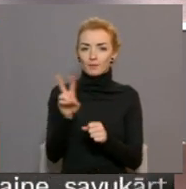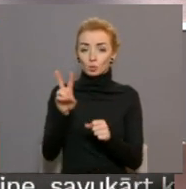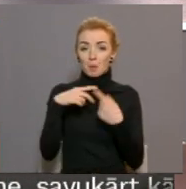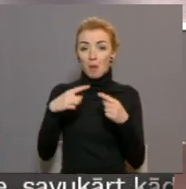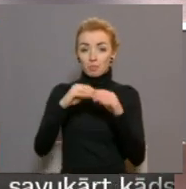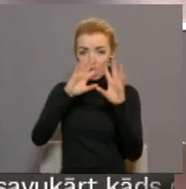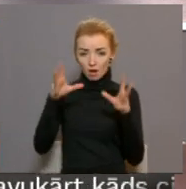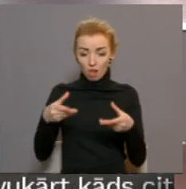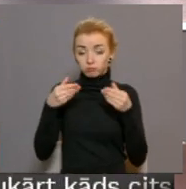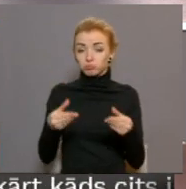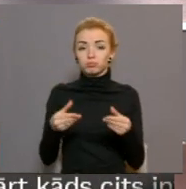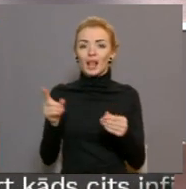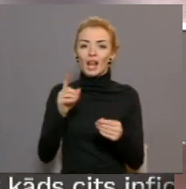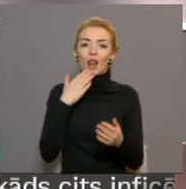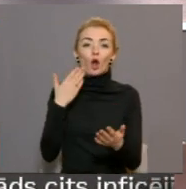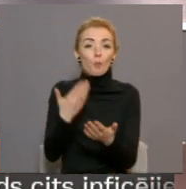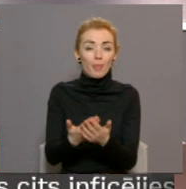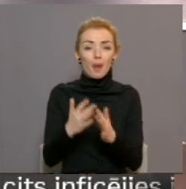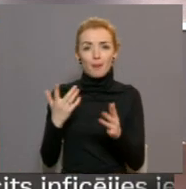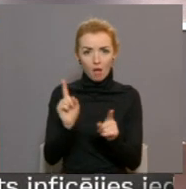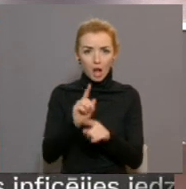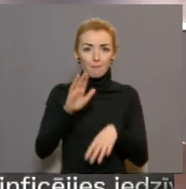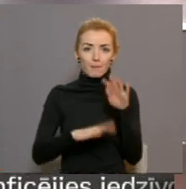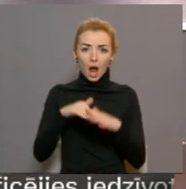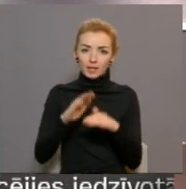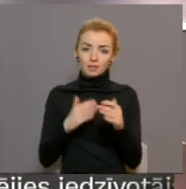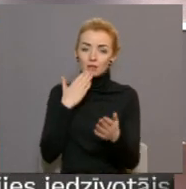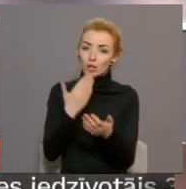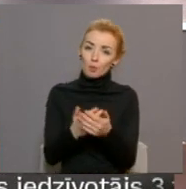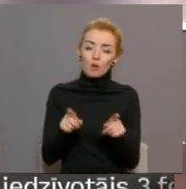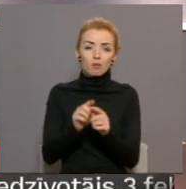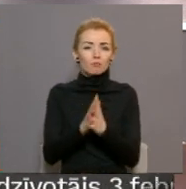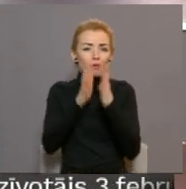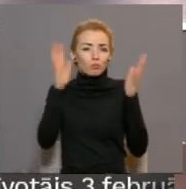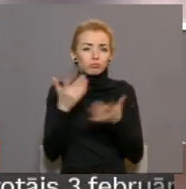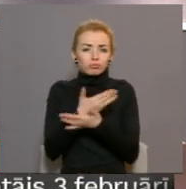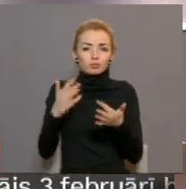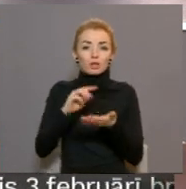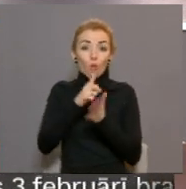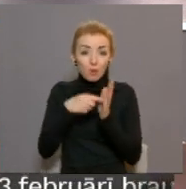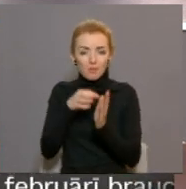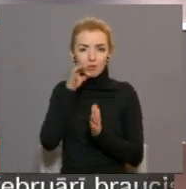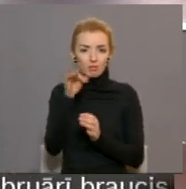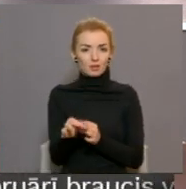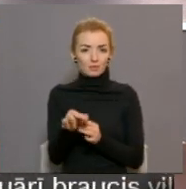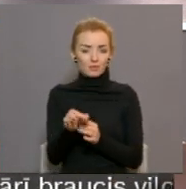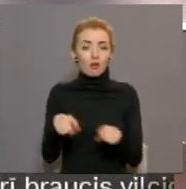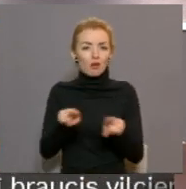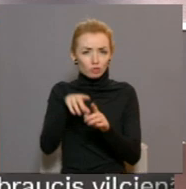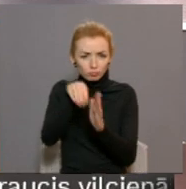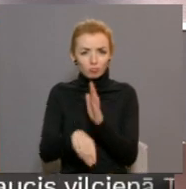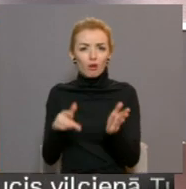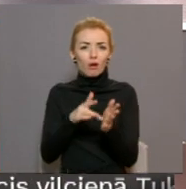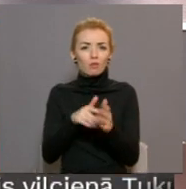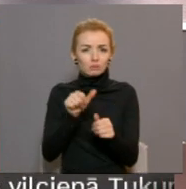rekomendējošs raksturs, taču tajā ir praktiski ieteikumi un atbildes uz ļoti daudziem jautājumiem. Tostarp, kādas zāles jālieto un